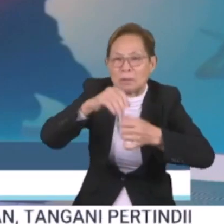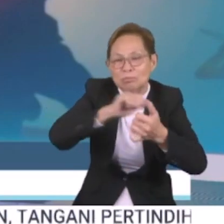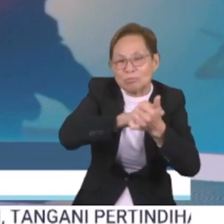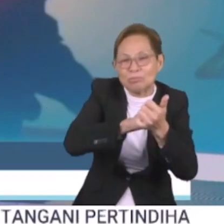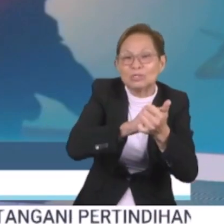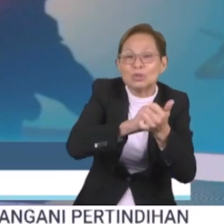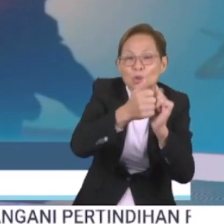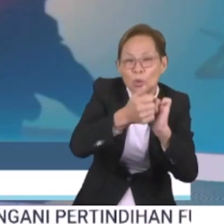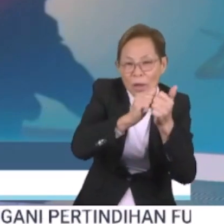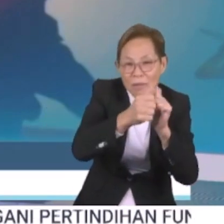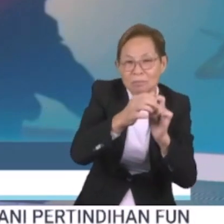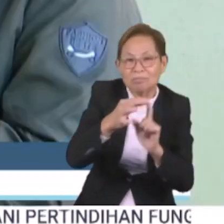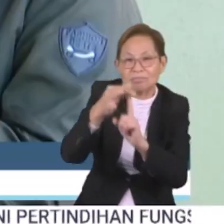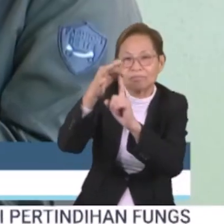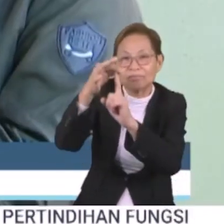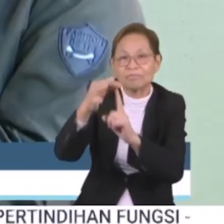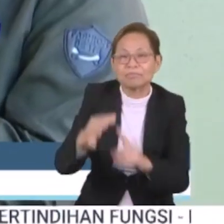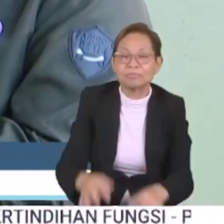sukan tertentu.